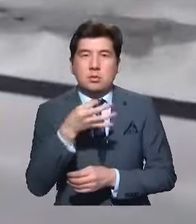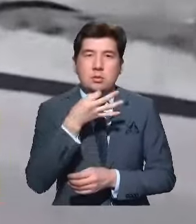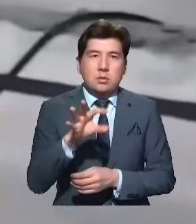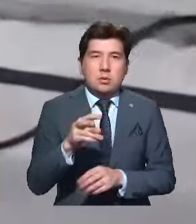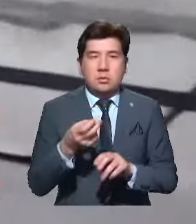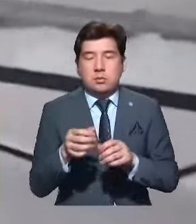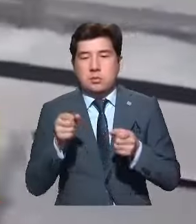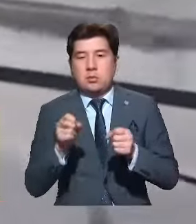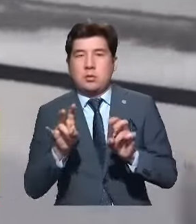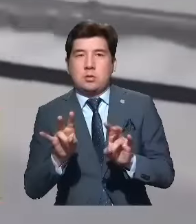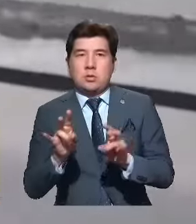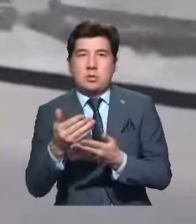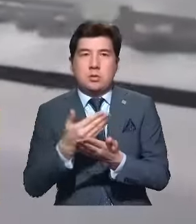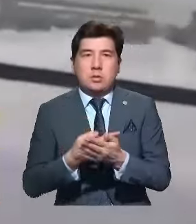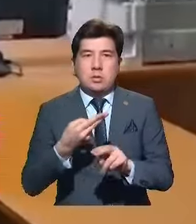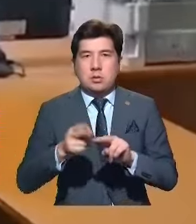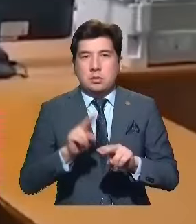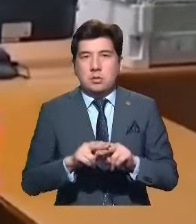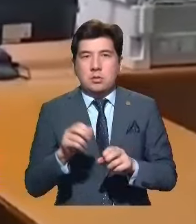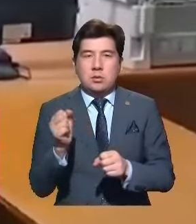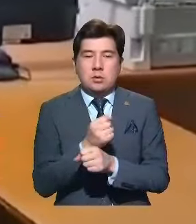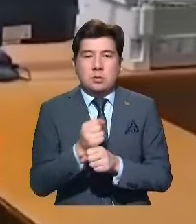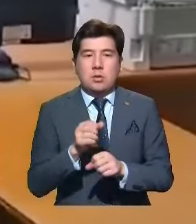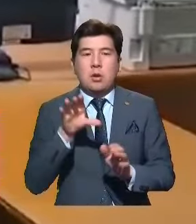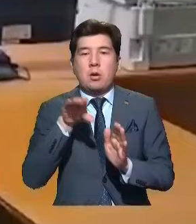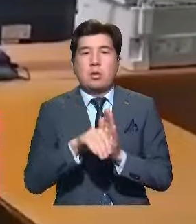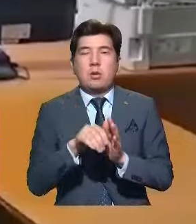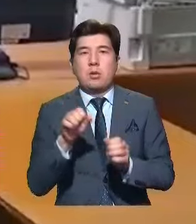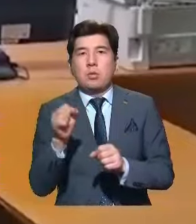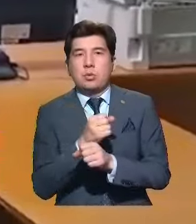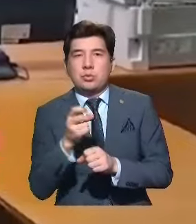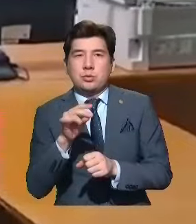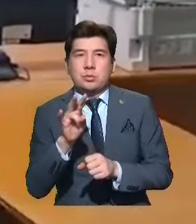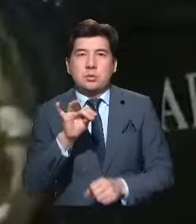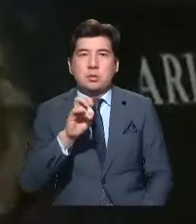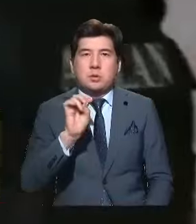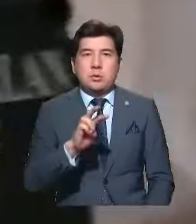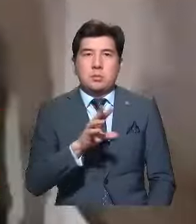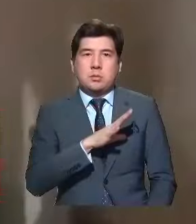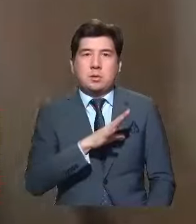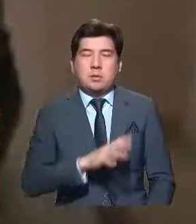припаркована машина не от ложки. У пострадавшего множественные переломы, ушибы и гематомы.